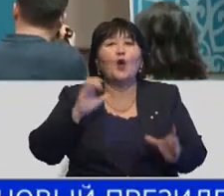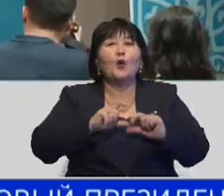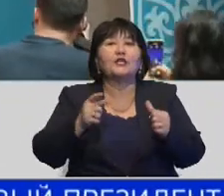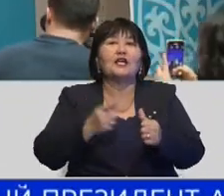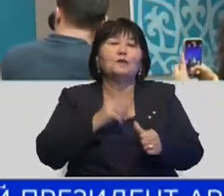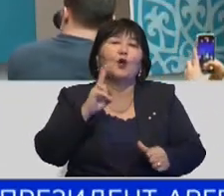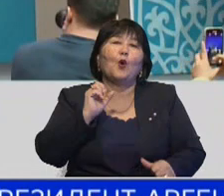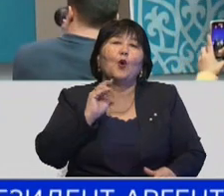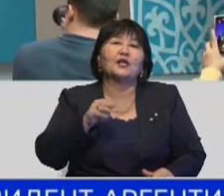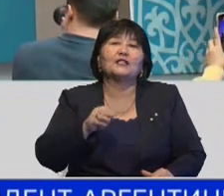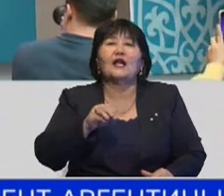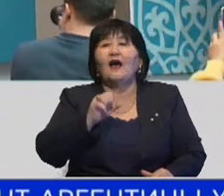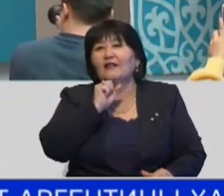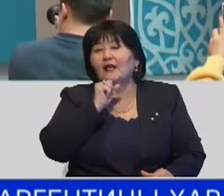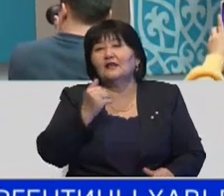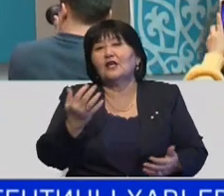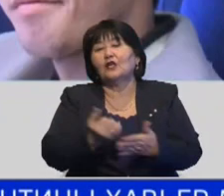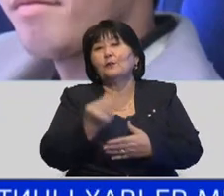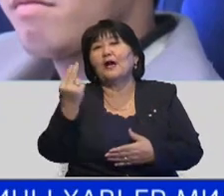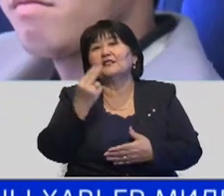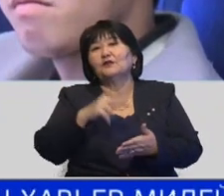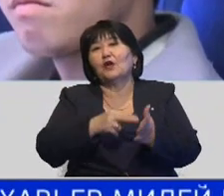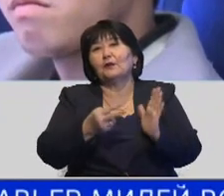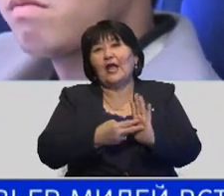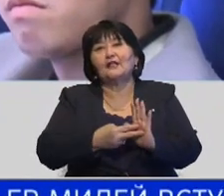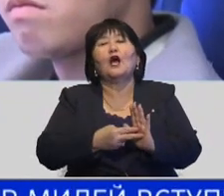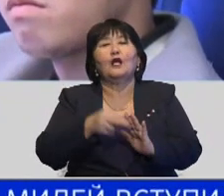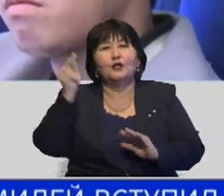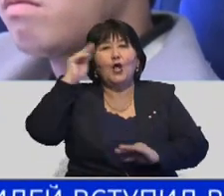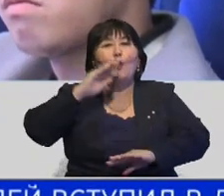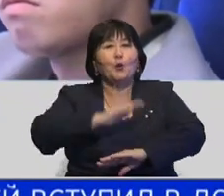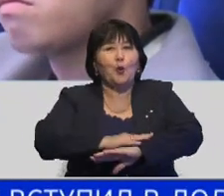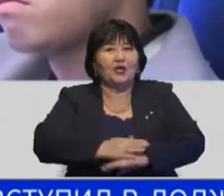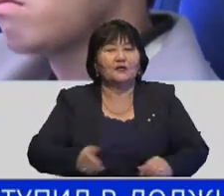университета имени Коркыт-Ата за разработку цифрового плана урока.